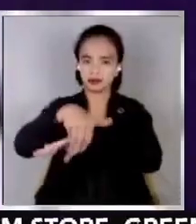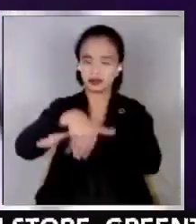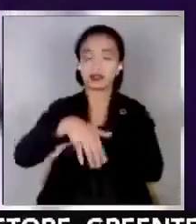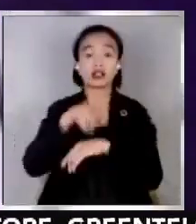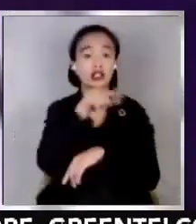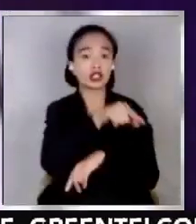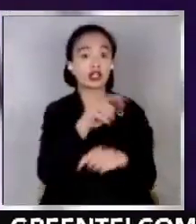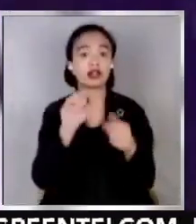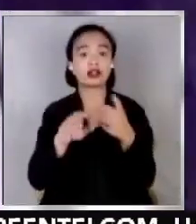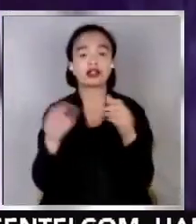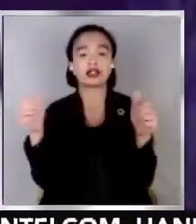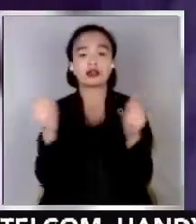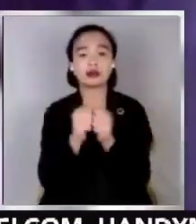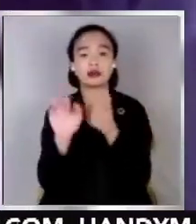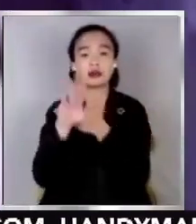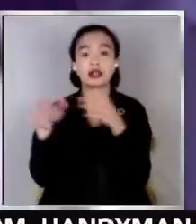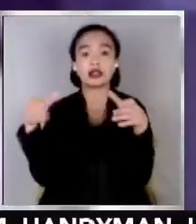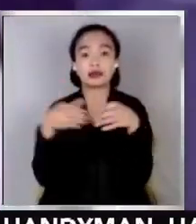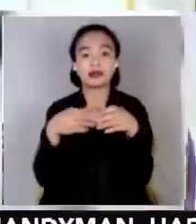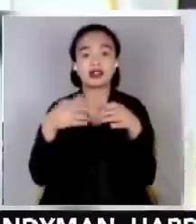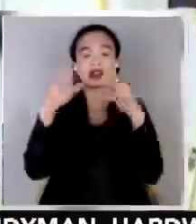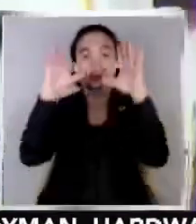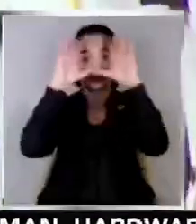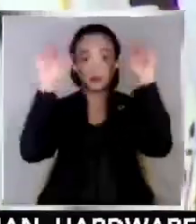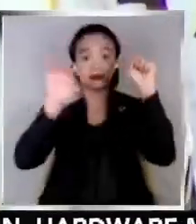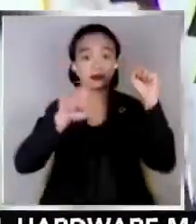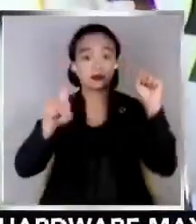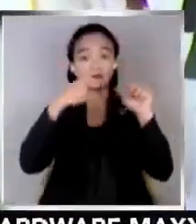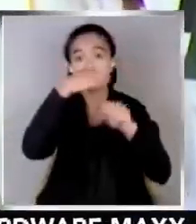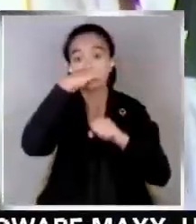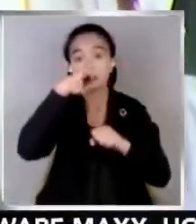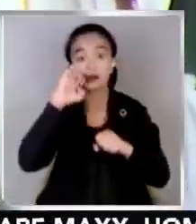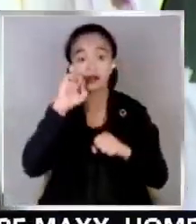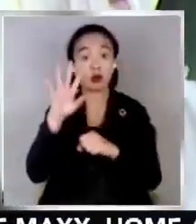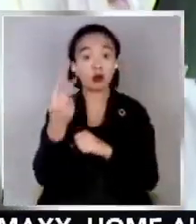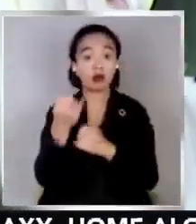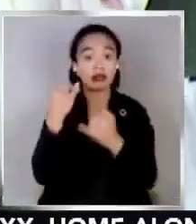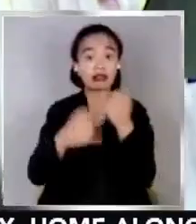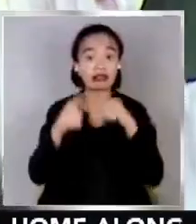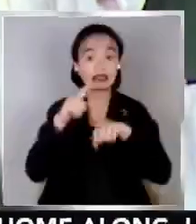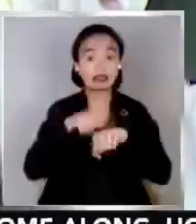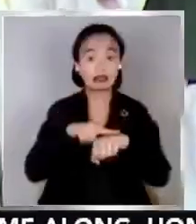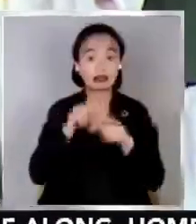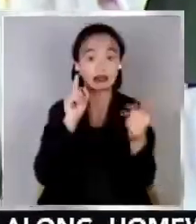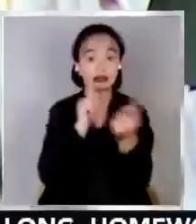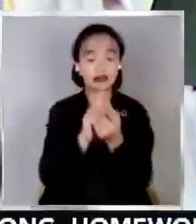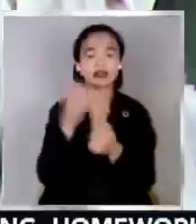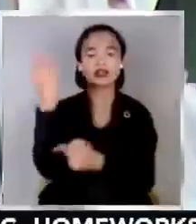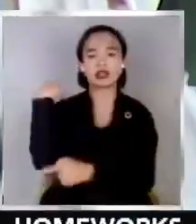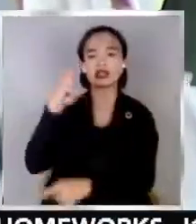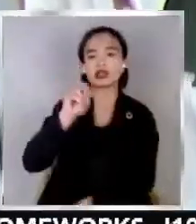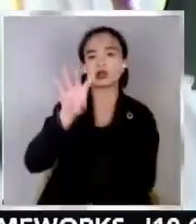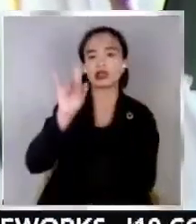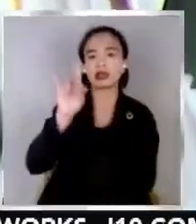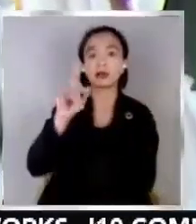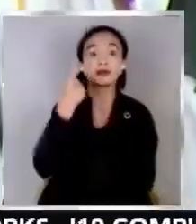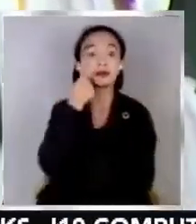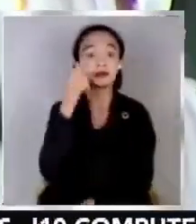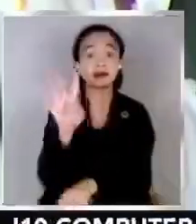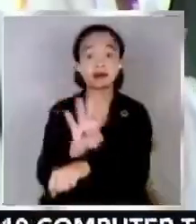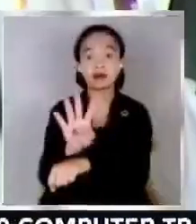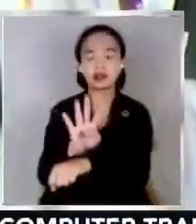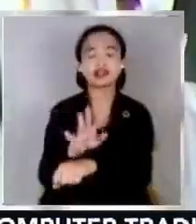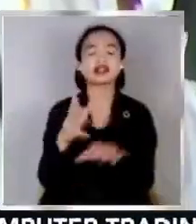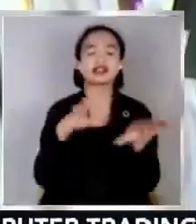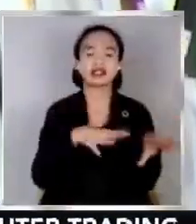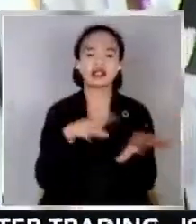dating Pangulong Joseph Estrada na huli niya raw nakita noong 2018. Alas 4 ng hapon kanina, umalis